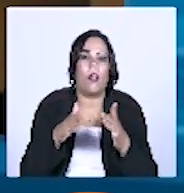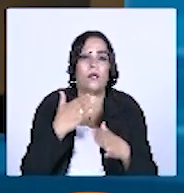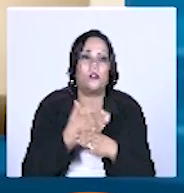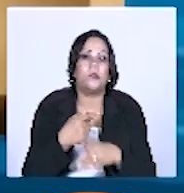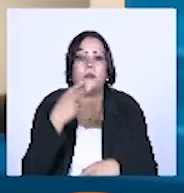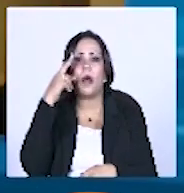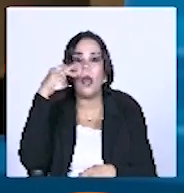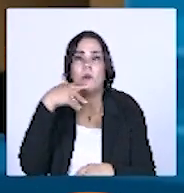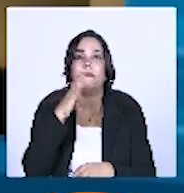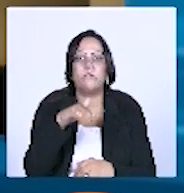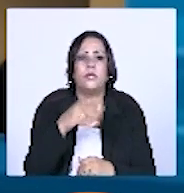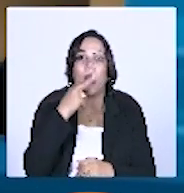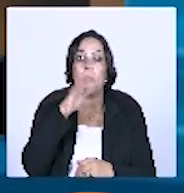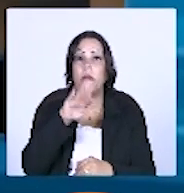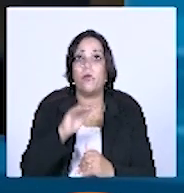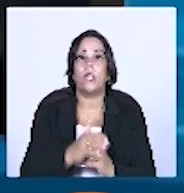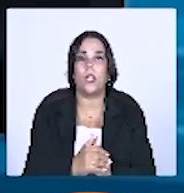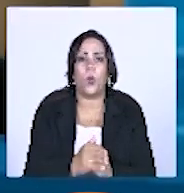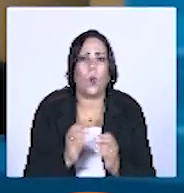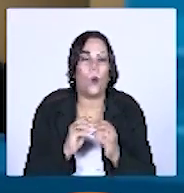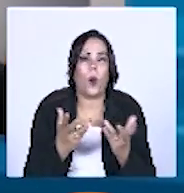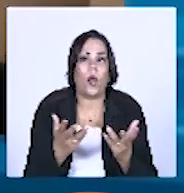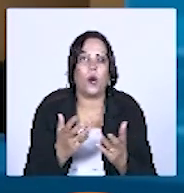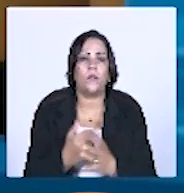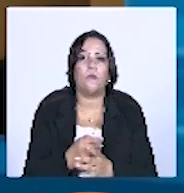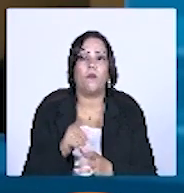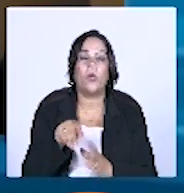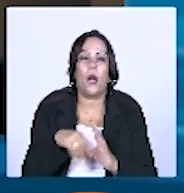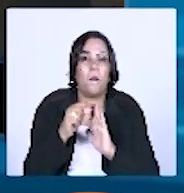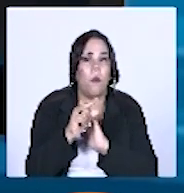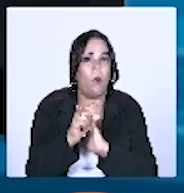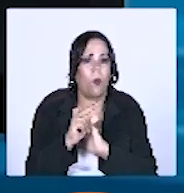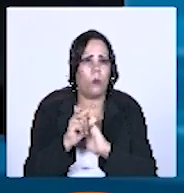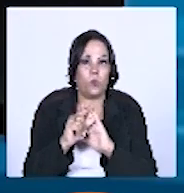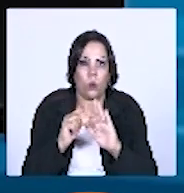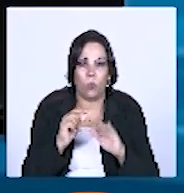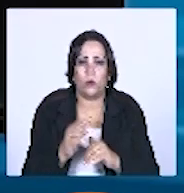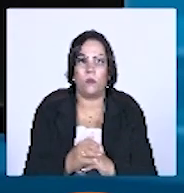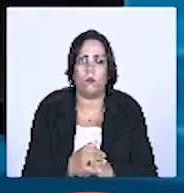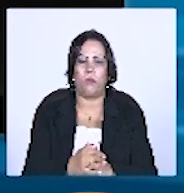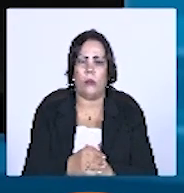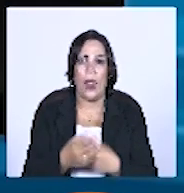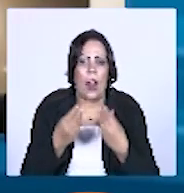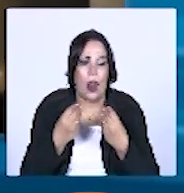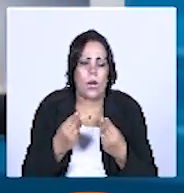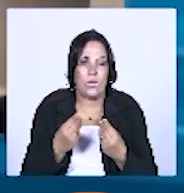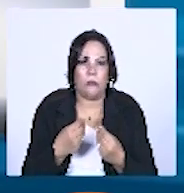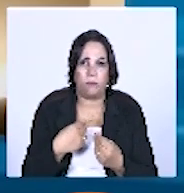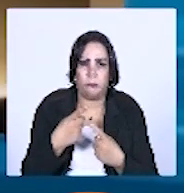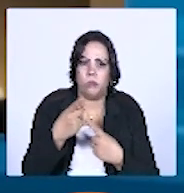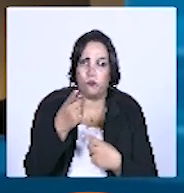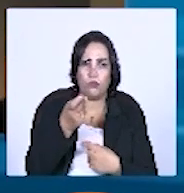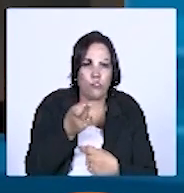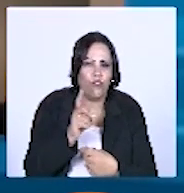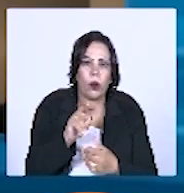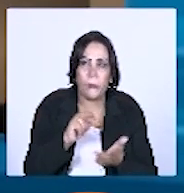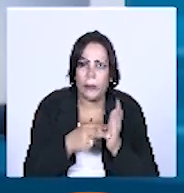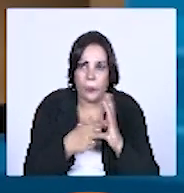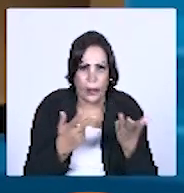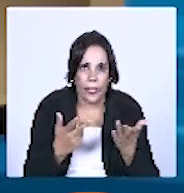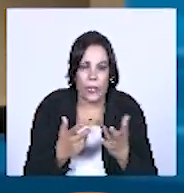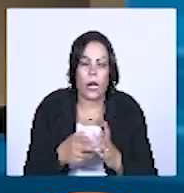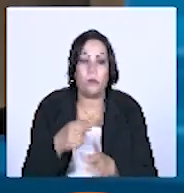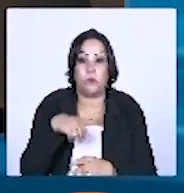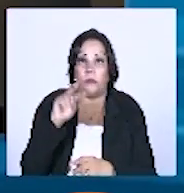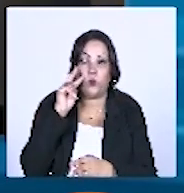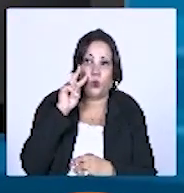وجهات النظر وده مساله يعني لسه محتاجين وقت نفهم اللي بيحصل ايه يعني لو